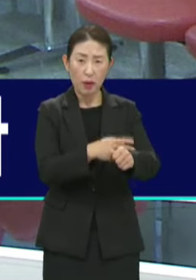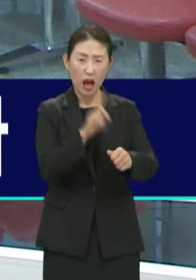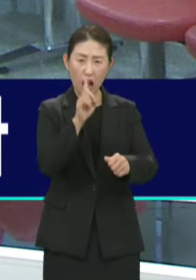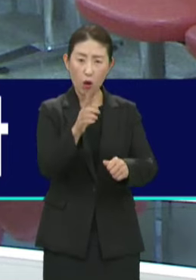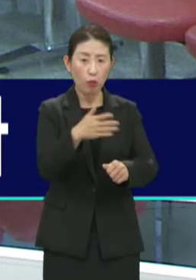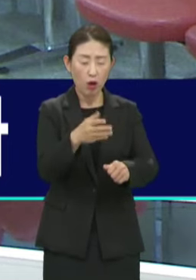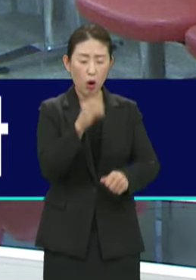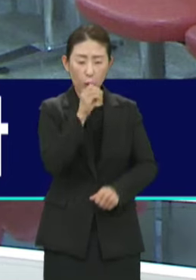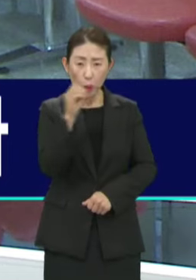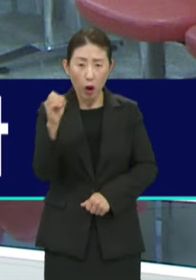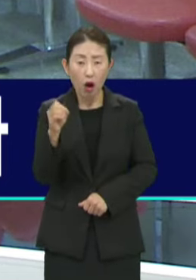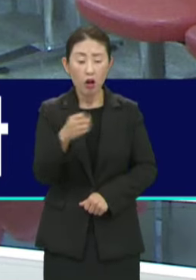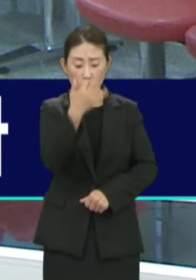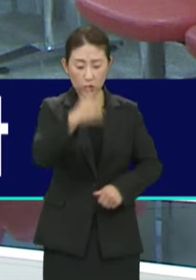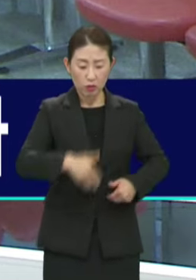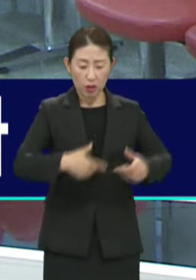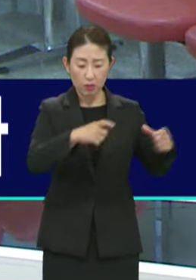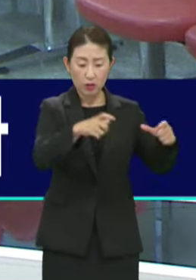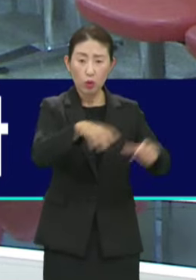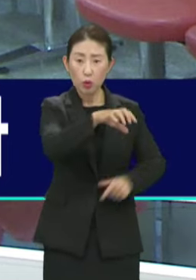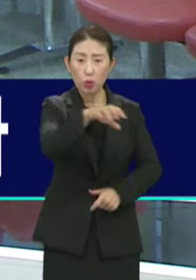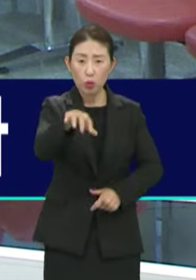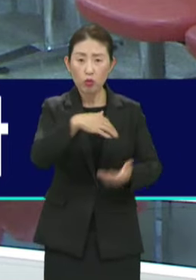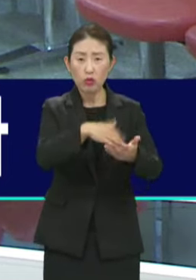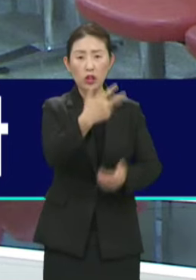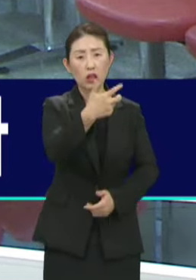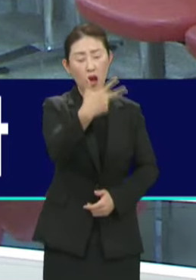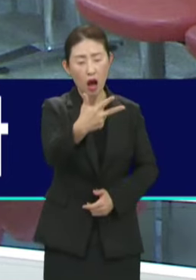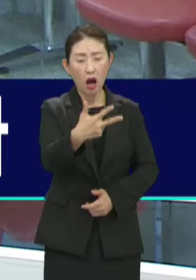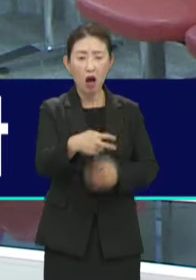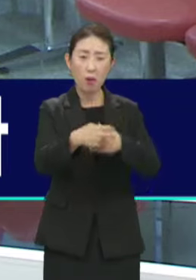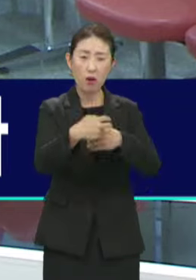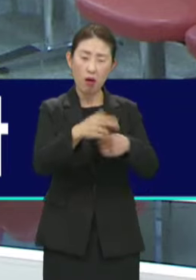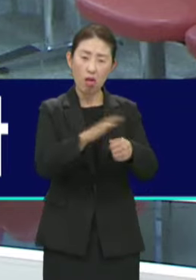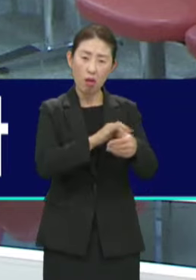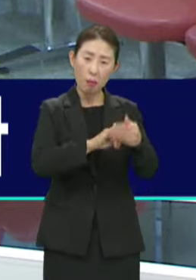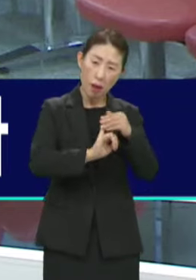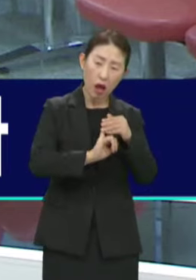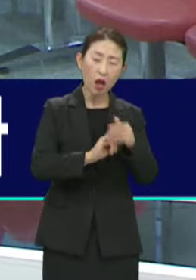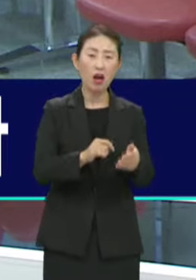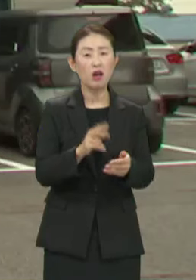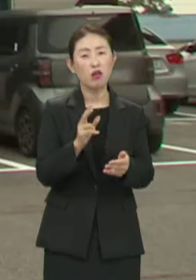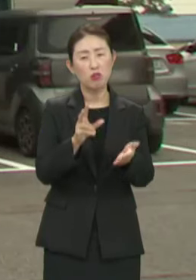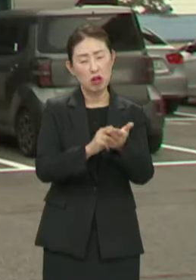달해 의료 공백이 심각한 상황입니다. 조형준 기자가 현장을 취재했습니다.